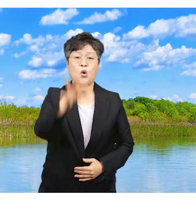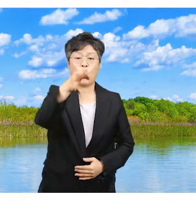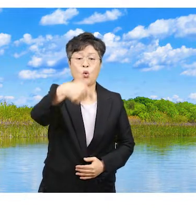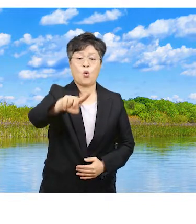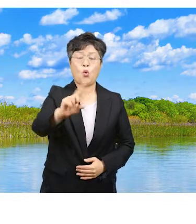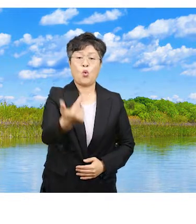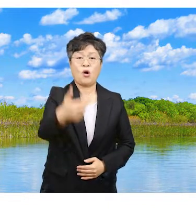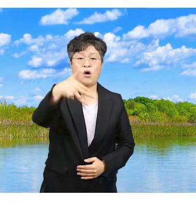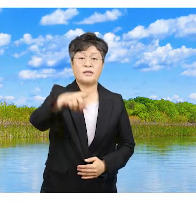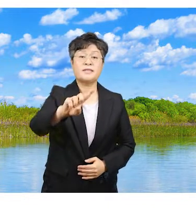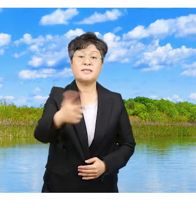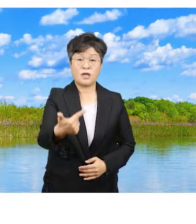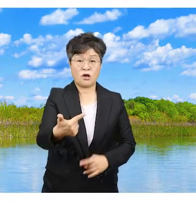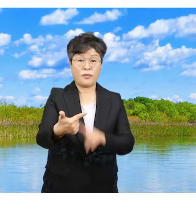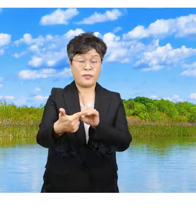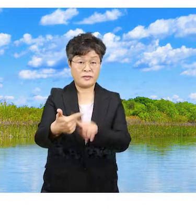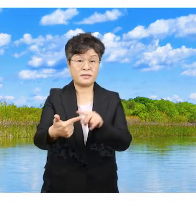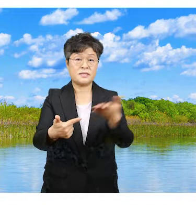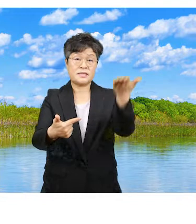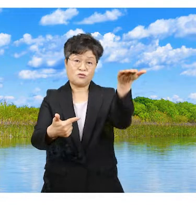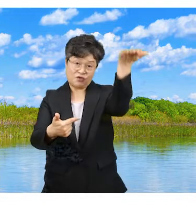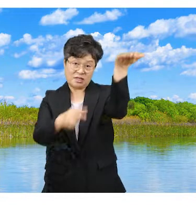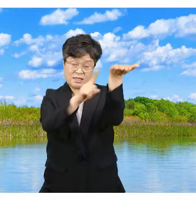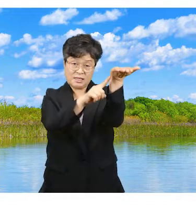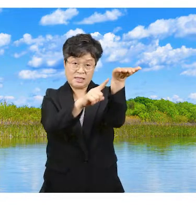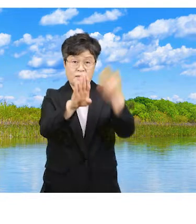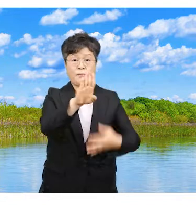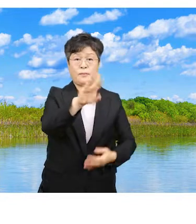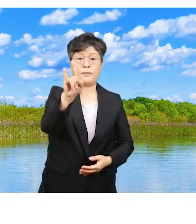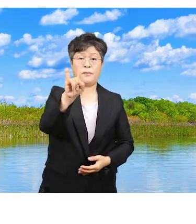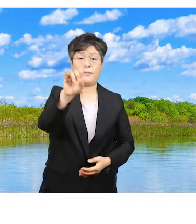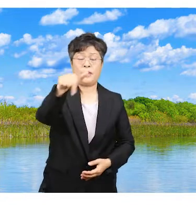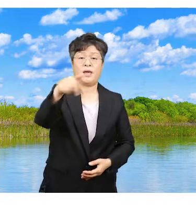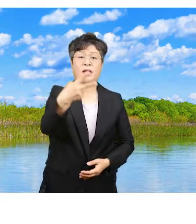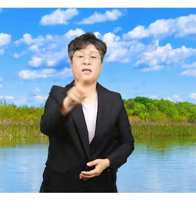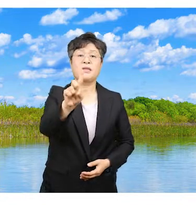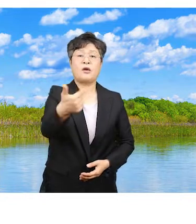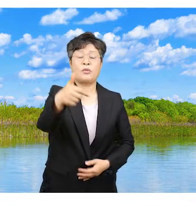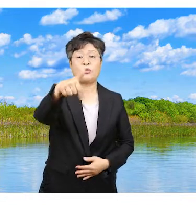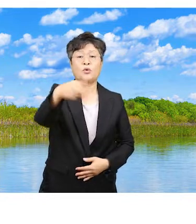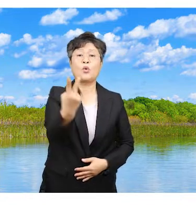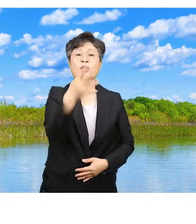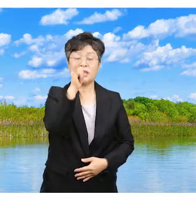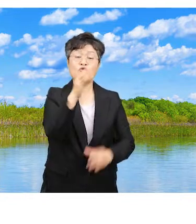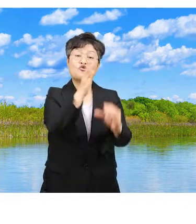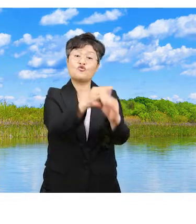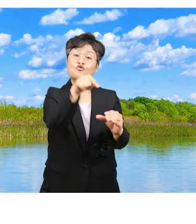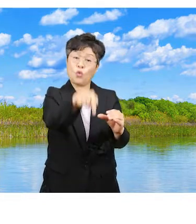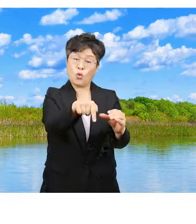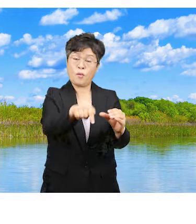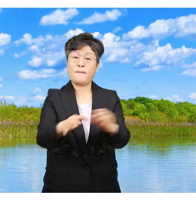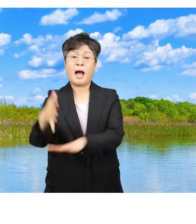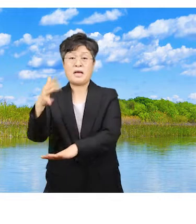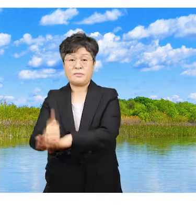뭐 상류천 지역 그리고 또 백년교라고 하는 다리가 있는 중류 지역 그리고